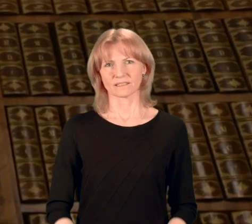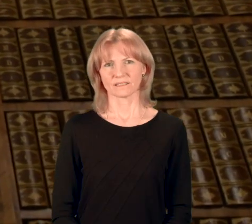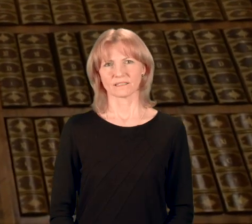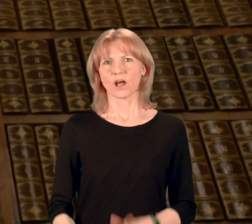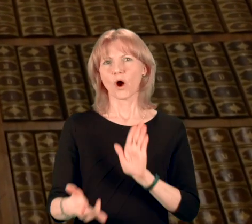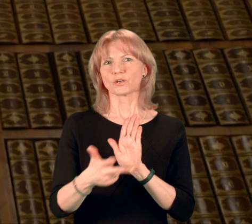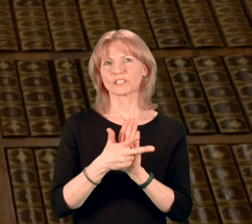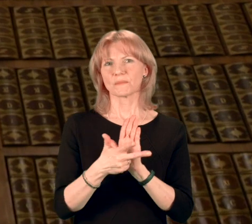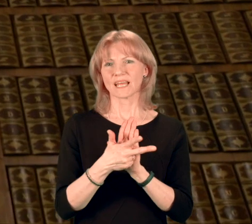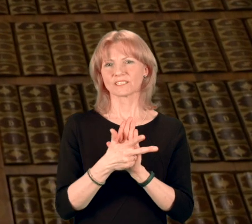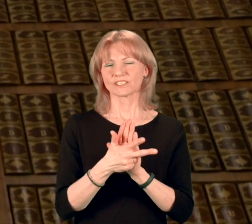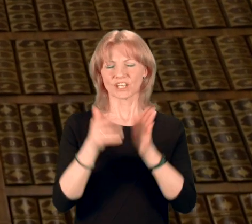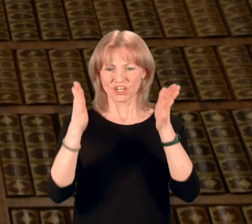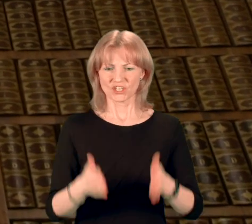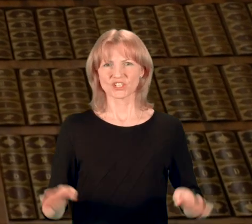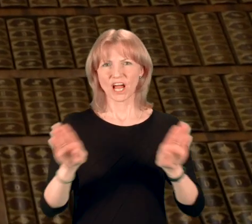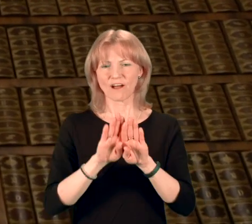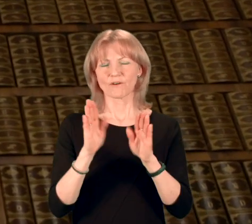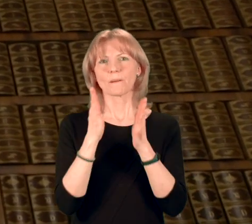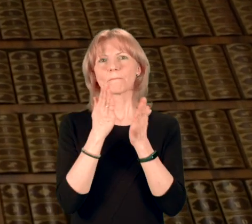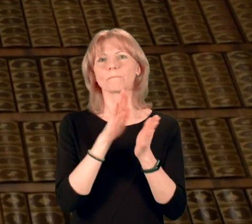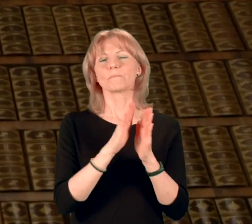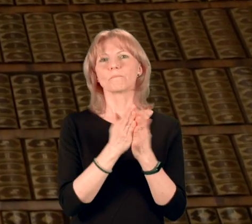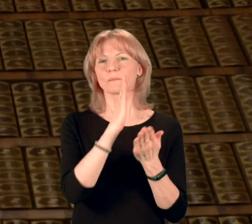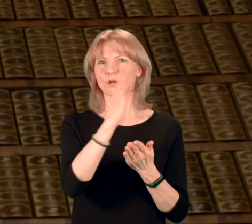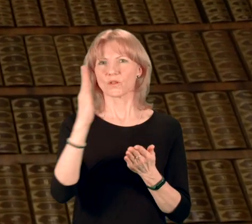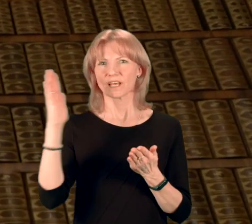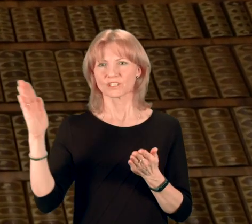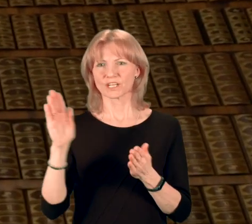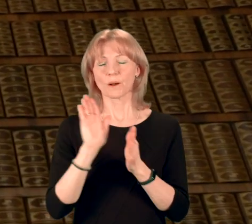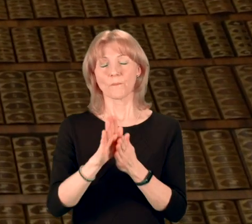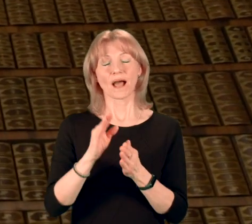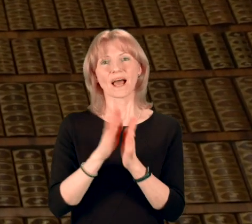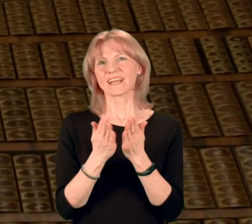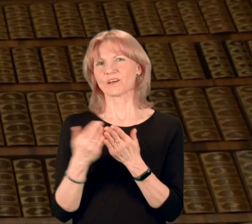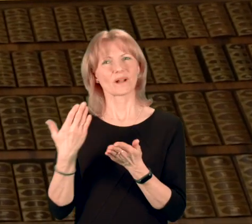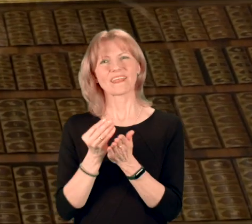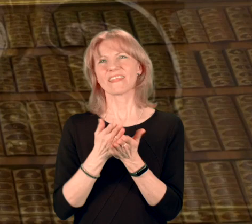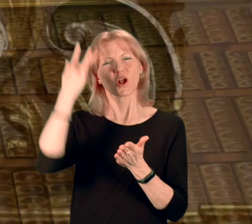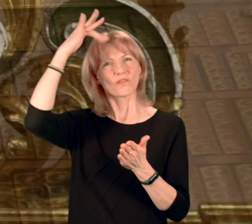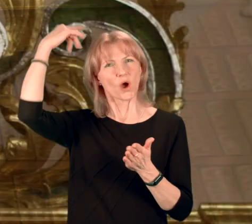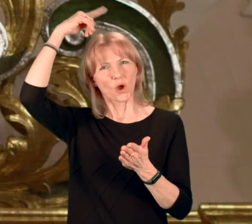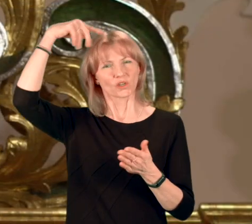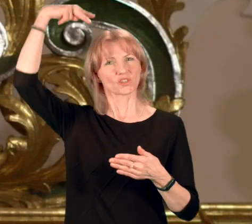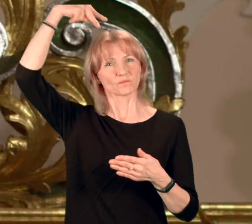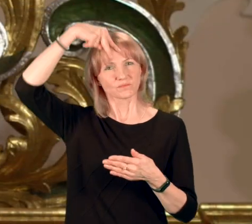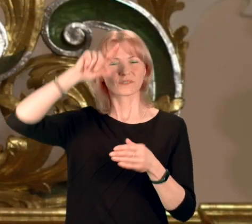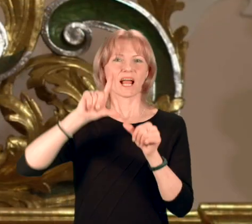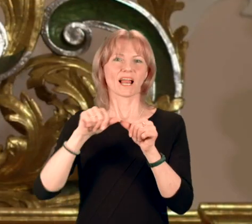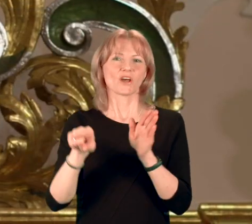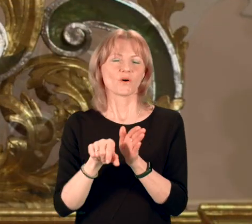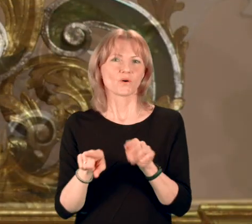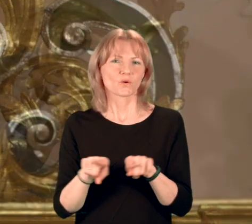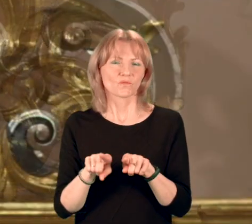18 szaf bibliotecznych zawiera nie tylko literaturę teologiczną czy filozoficzną, ale również pracę z dziedziny